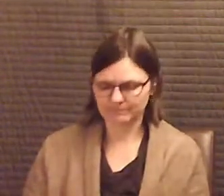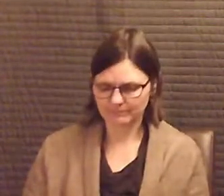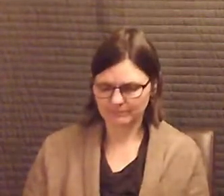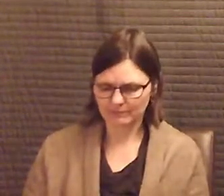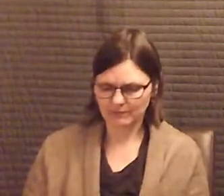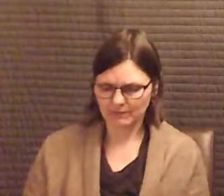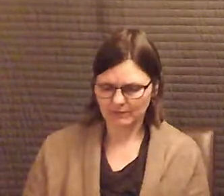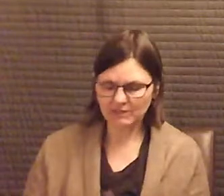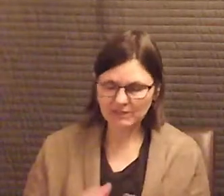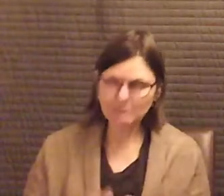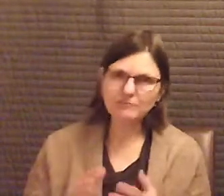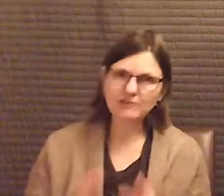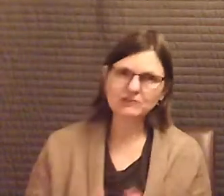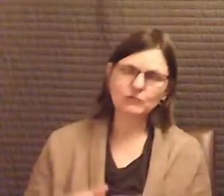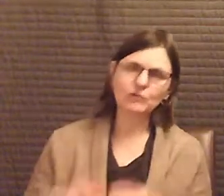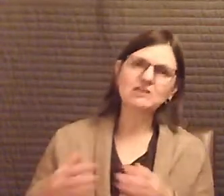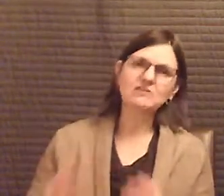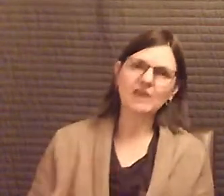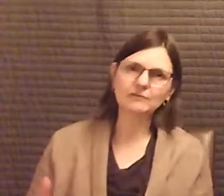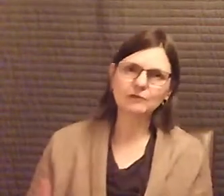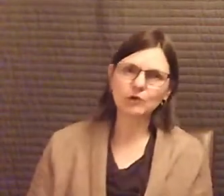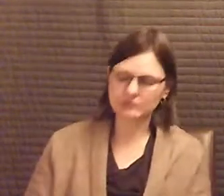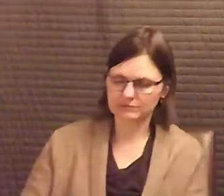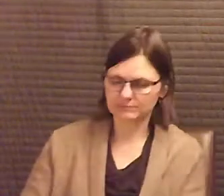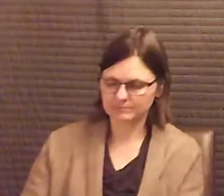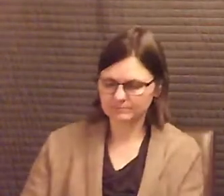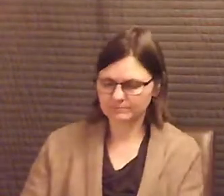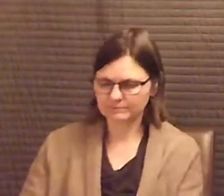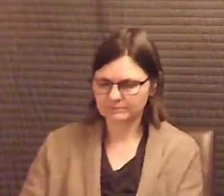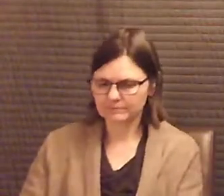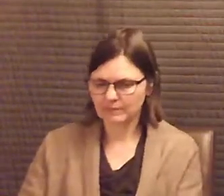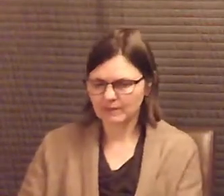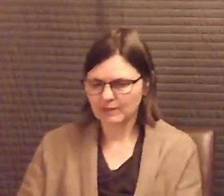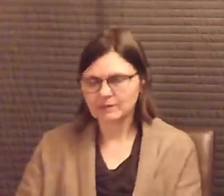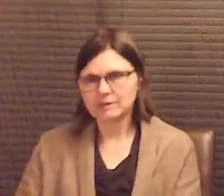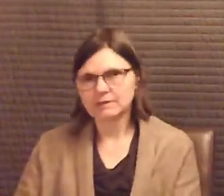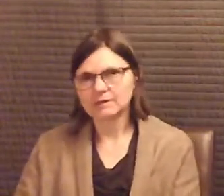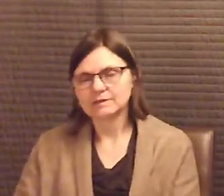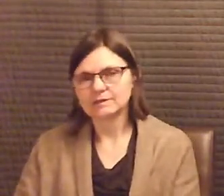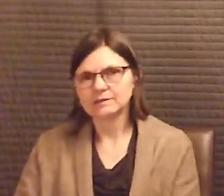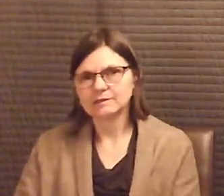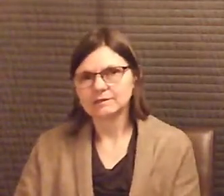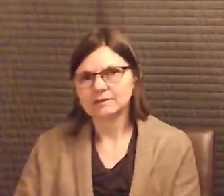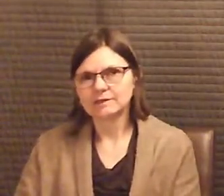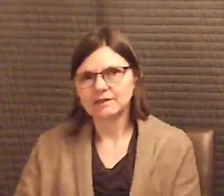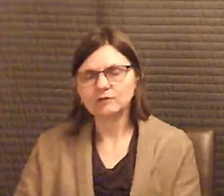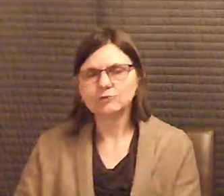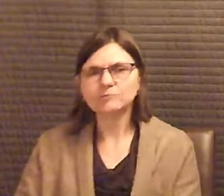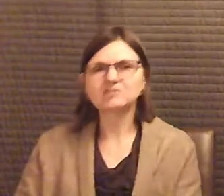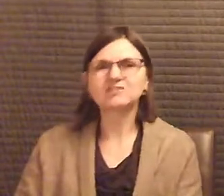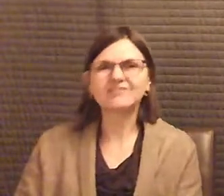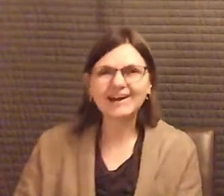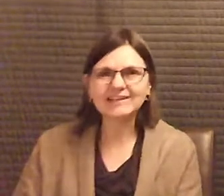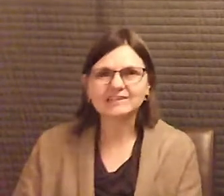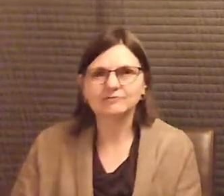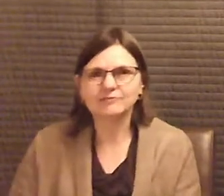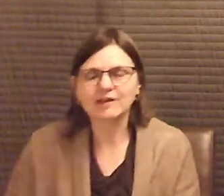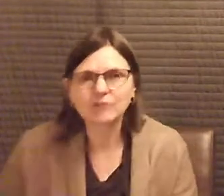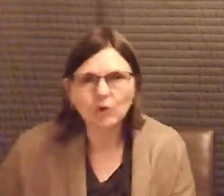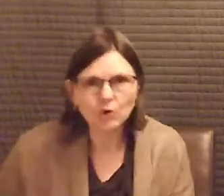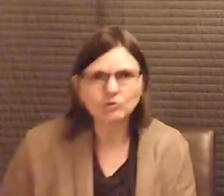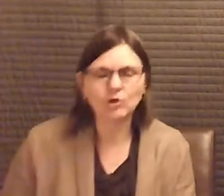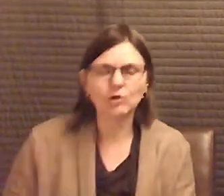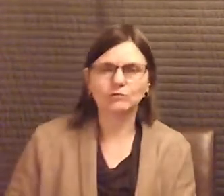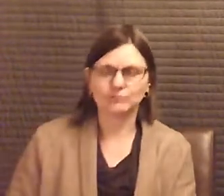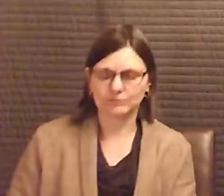wow of kan niet bevestigd worden in de wegen van god die kolen te leiden lieve familie ik noem het het kwade van